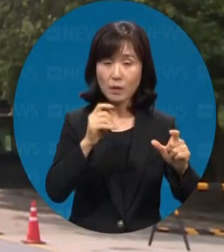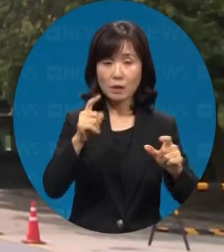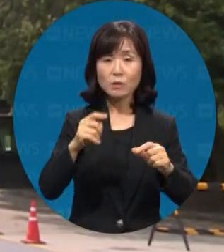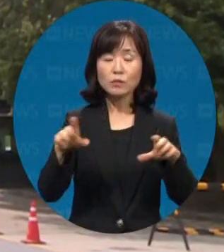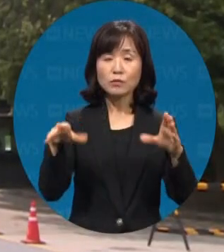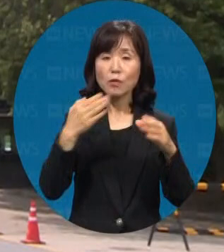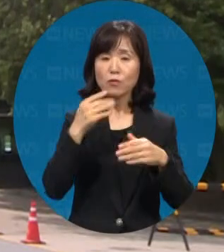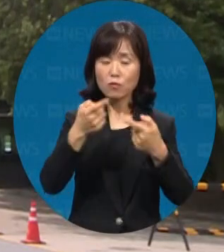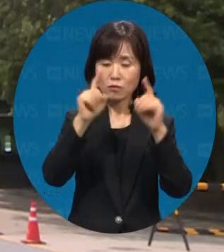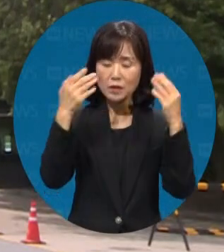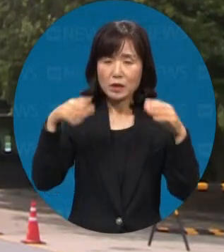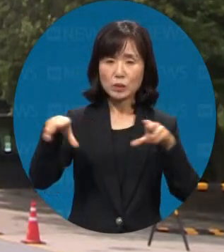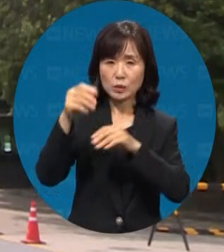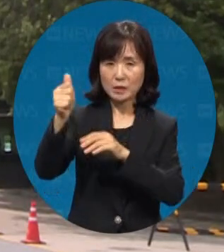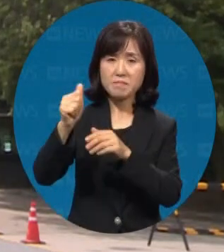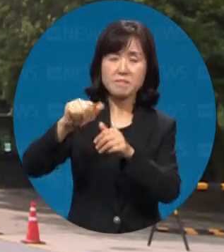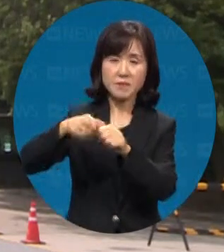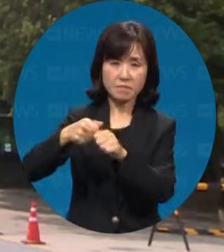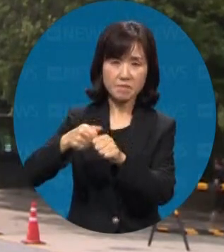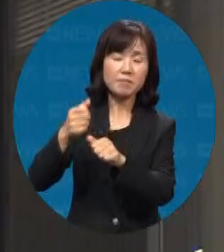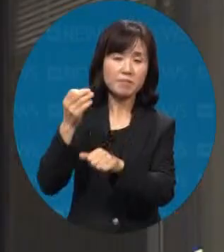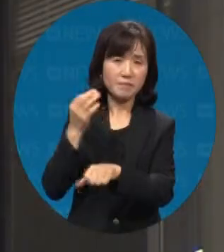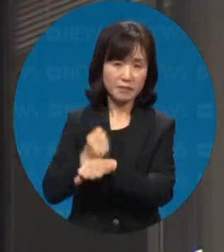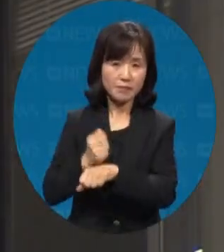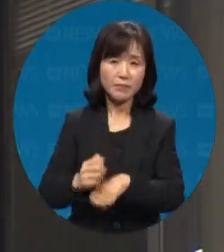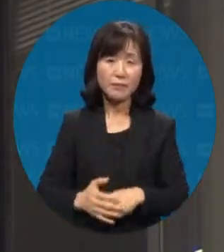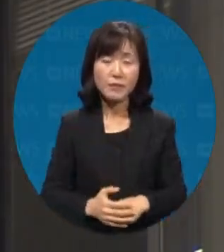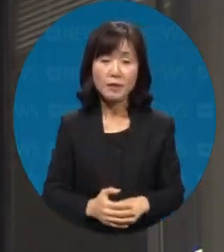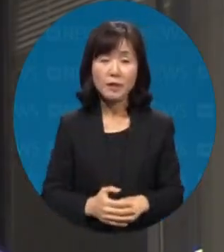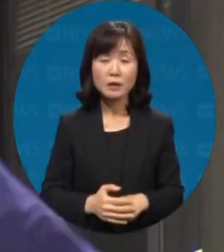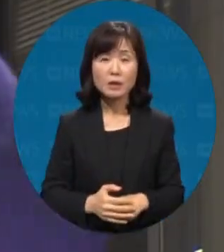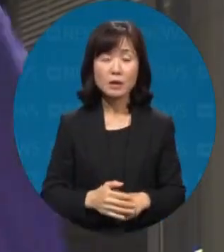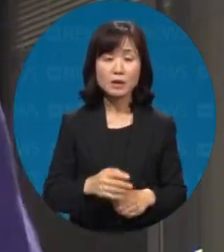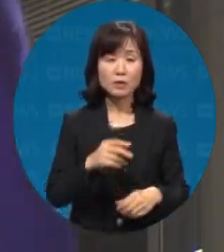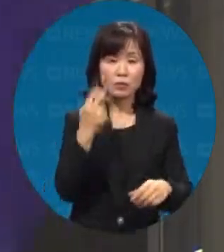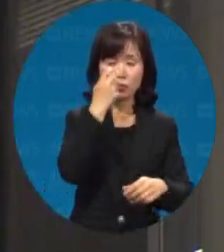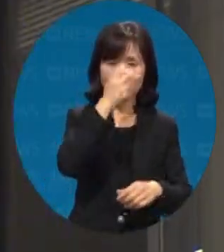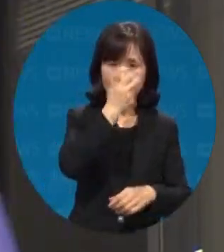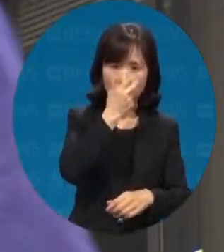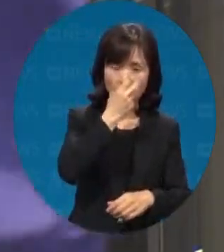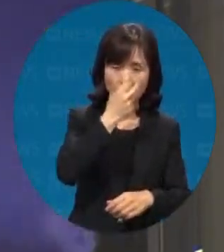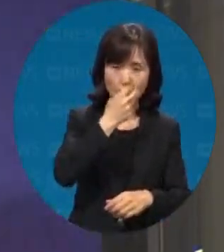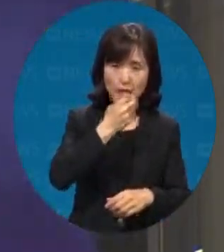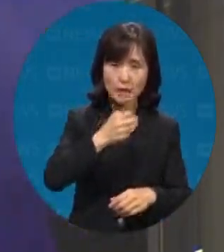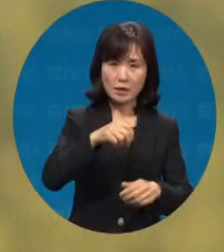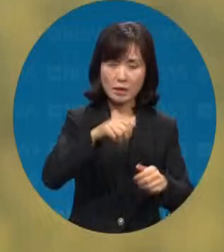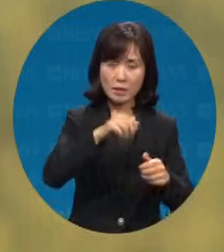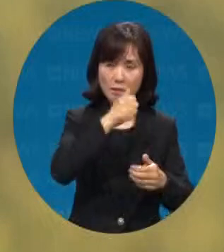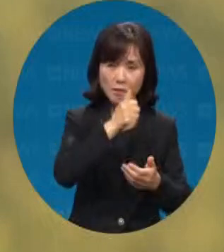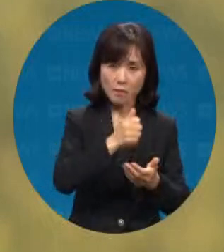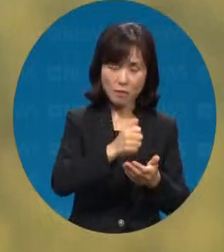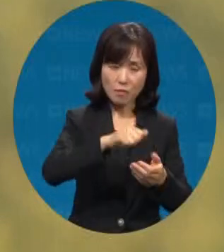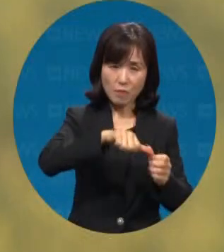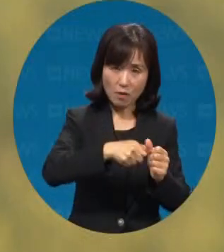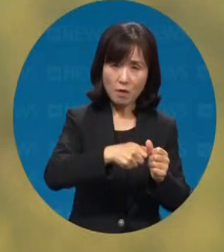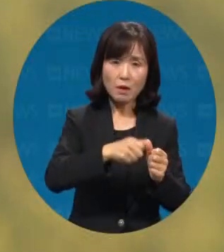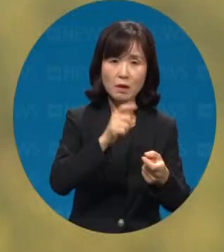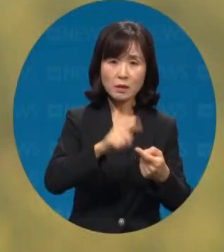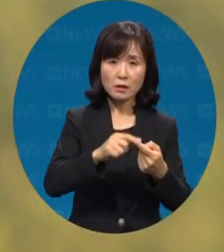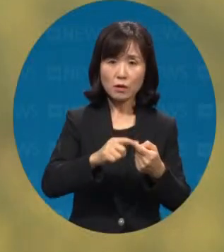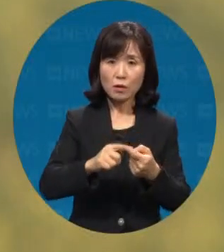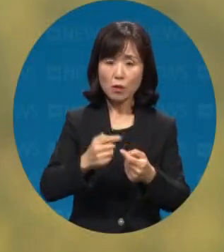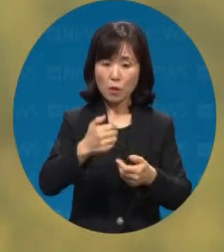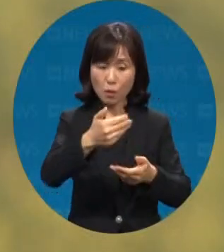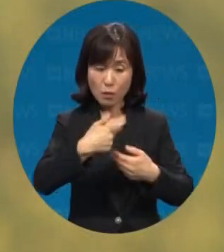서울대는 수사 기관으로부터 교원의 범죄 사건을 통보 받으면 총장이 징계위원회의 징계 의결을 요구해 처분을 내려야